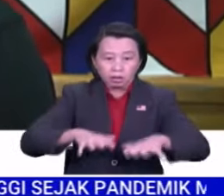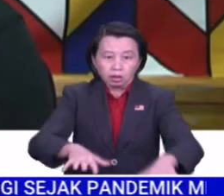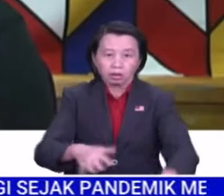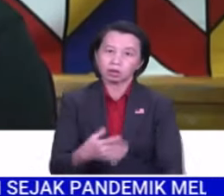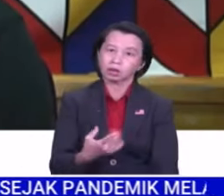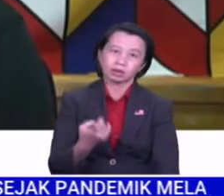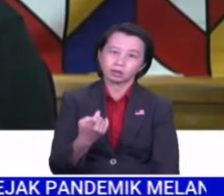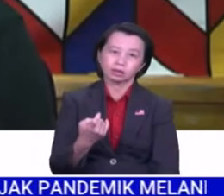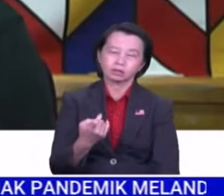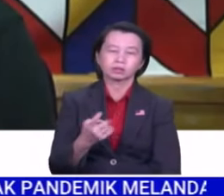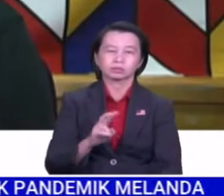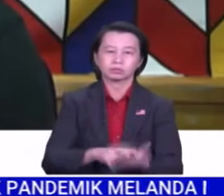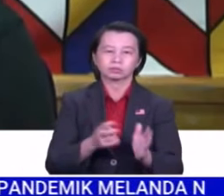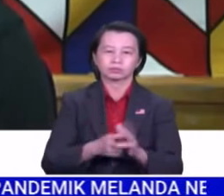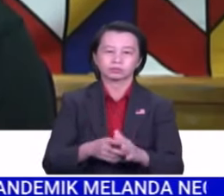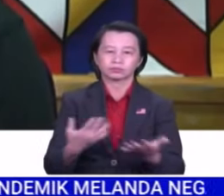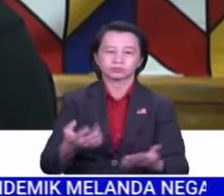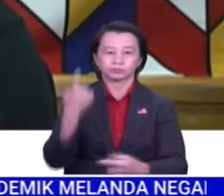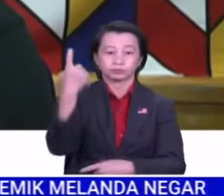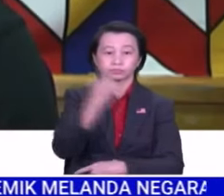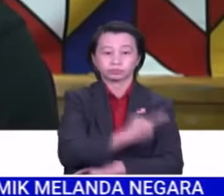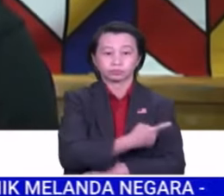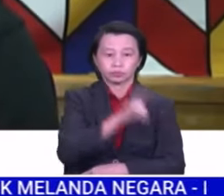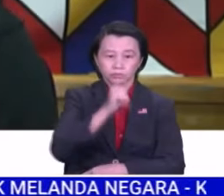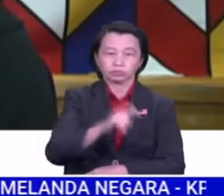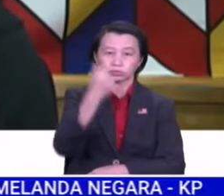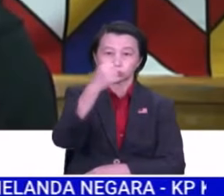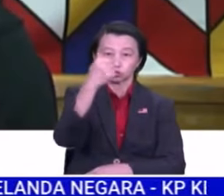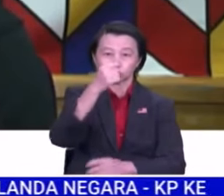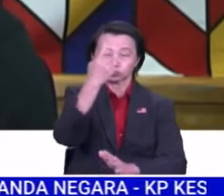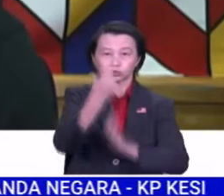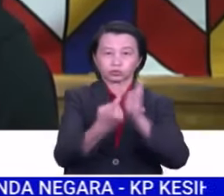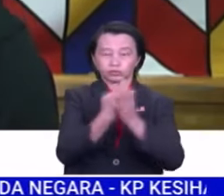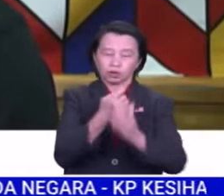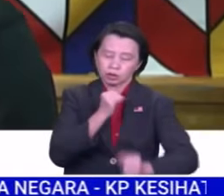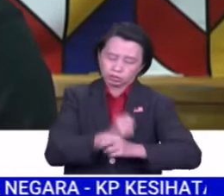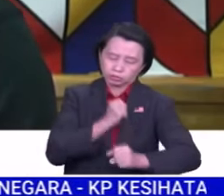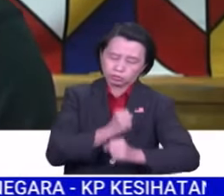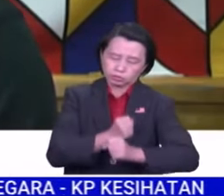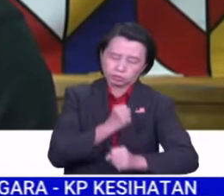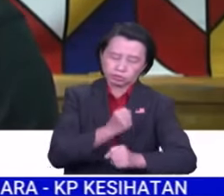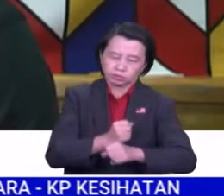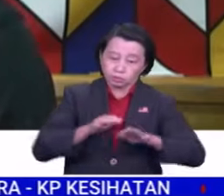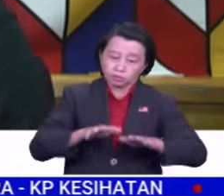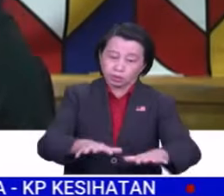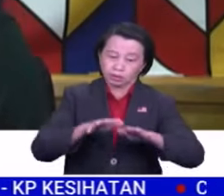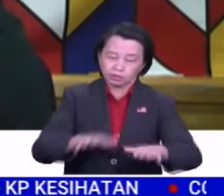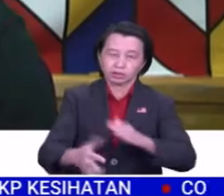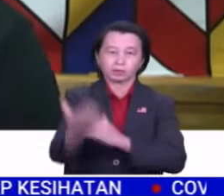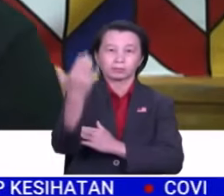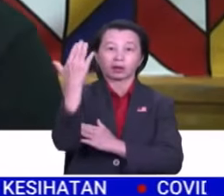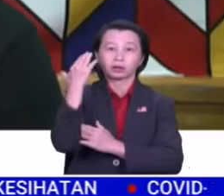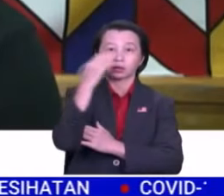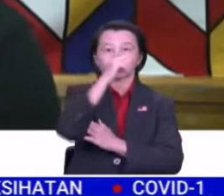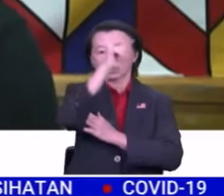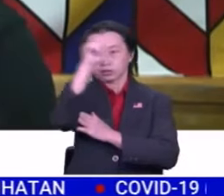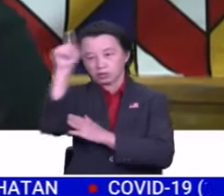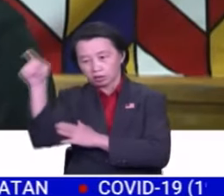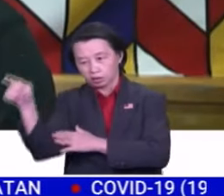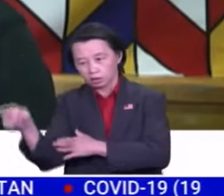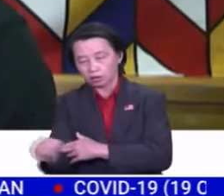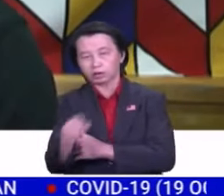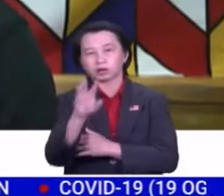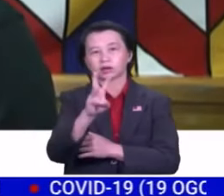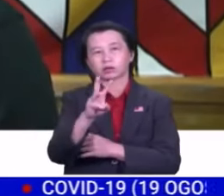kan? So memang satu hari lebih kurang 10 jam kami bekerja. Daripada pagi sampai ke